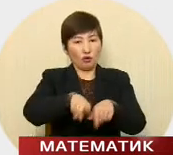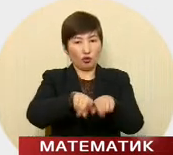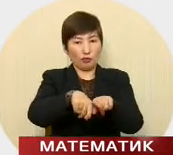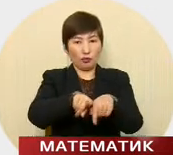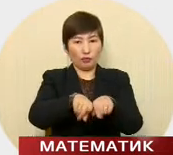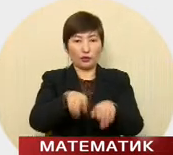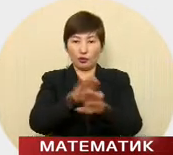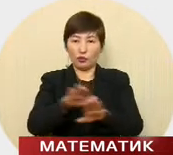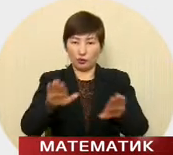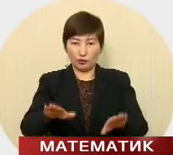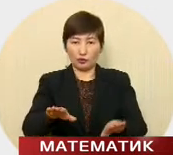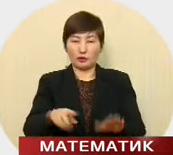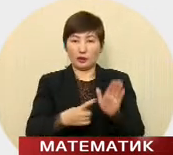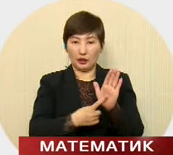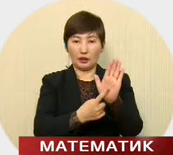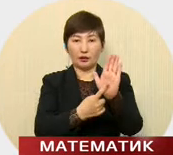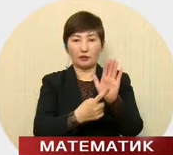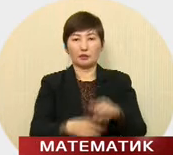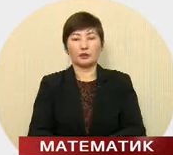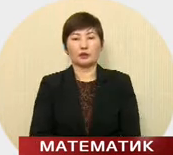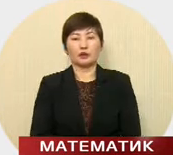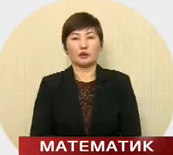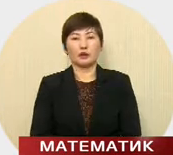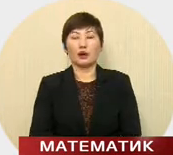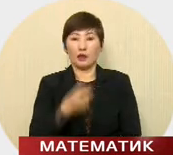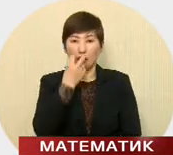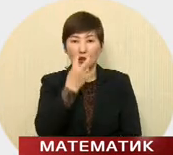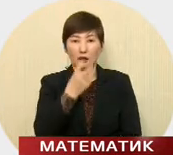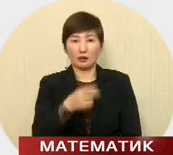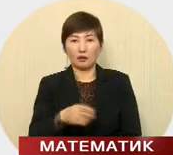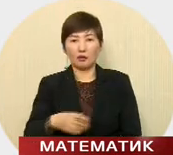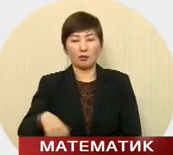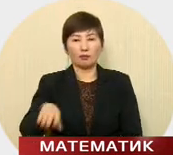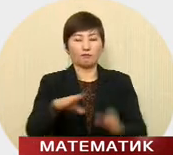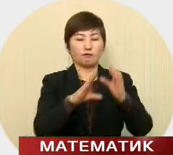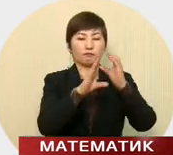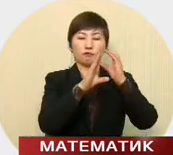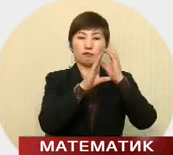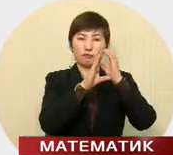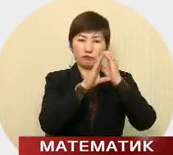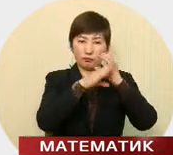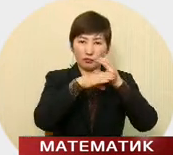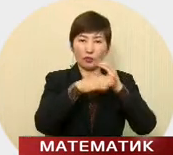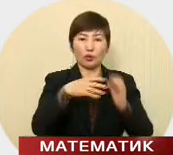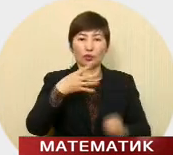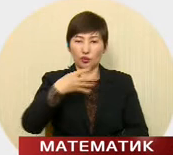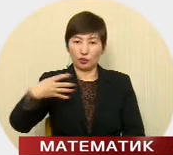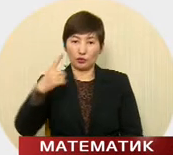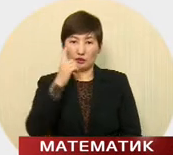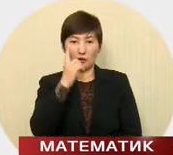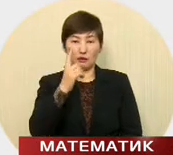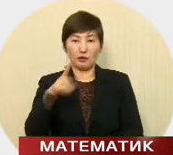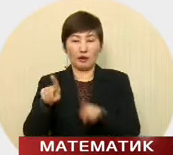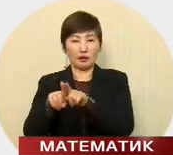хичээлдэг сурагчдыг илэрхийлж байгаа. За энэ маань харахад нийт дугуйн 1/4 хэсгийг эзэлж байна гэсэн үг.